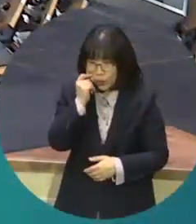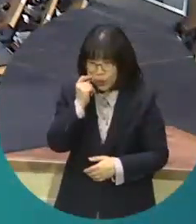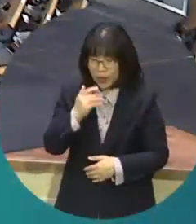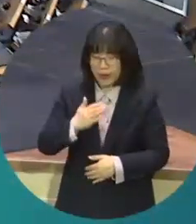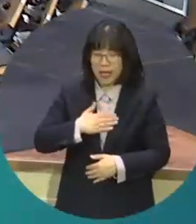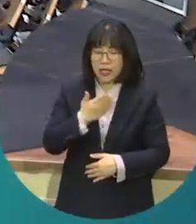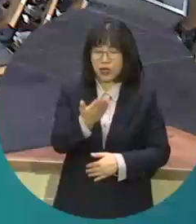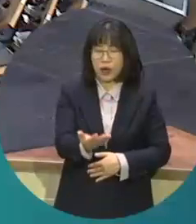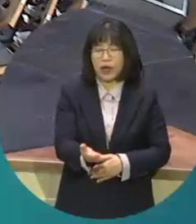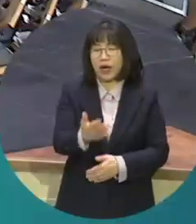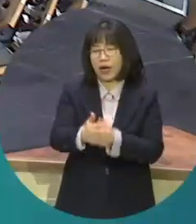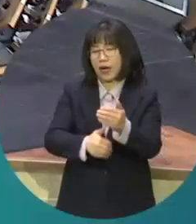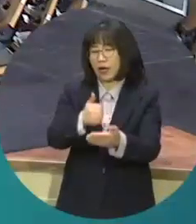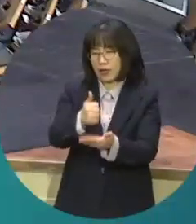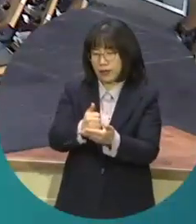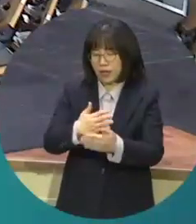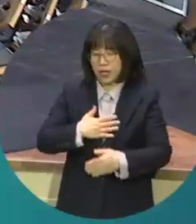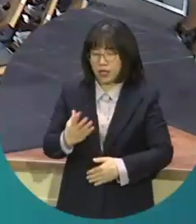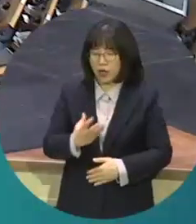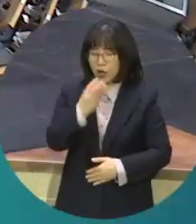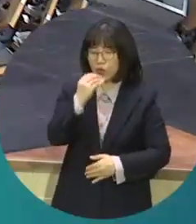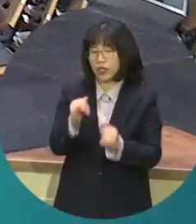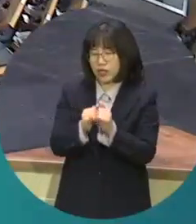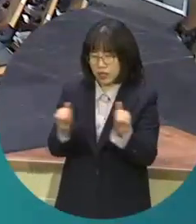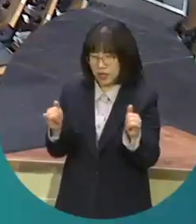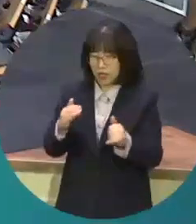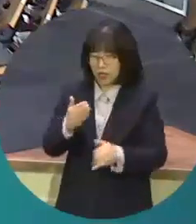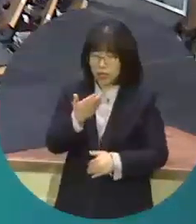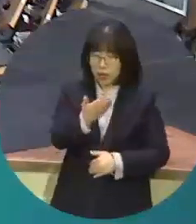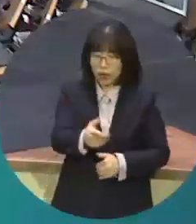하나님이요 이스라엘 거룩하니요 내 구원자입니다.